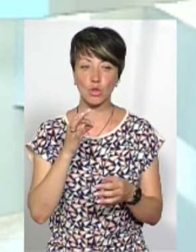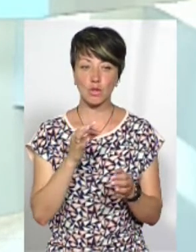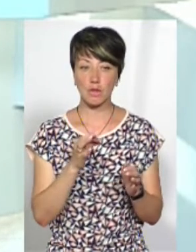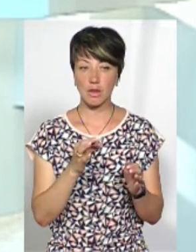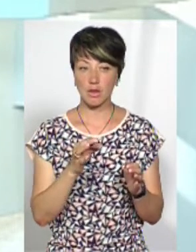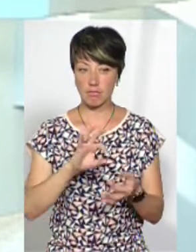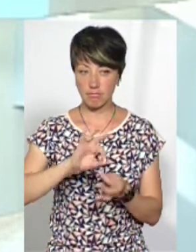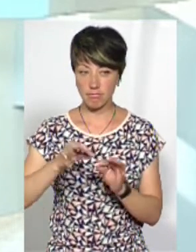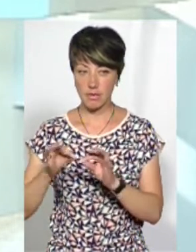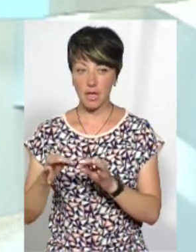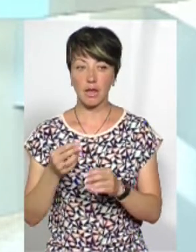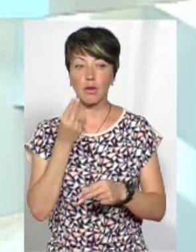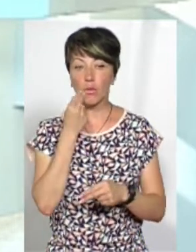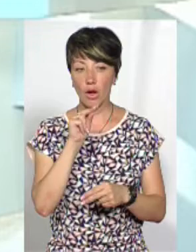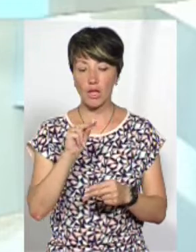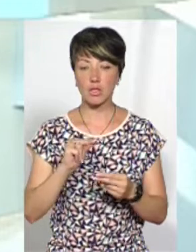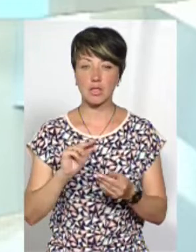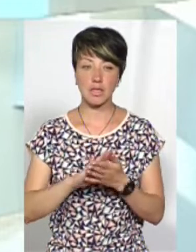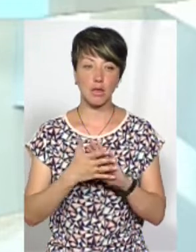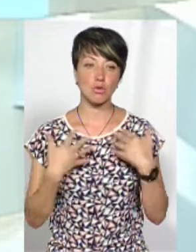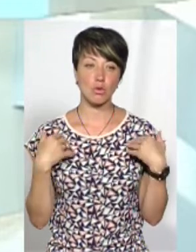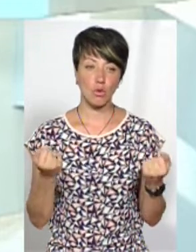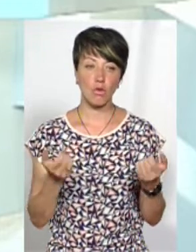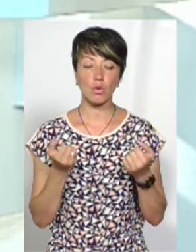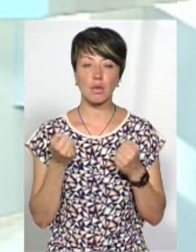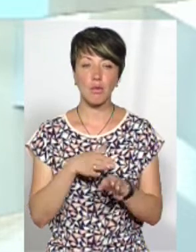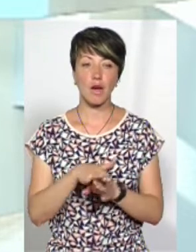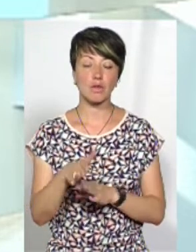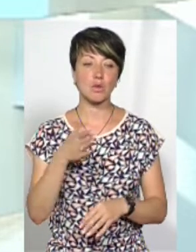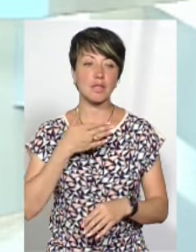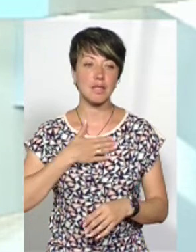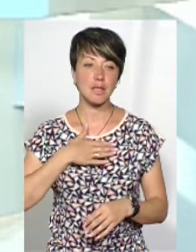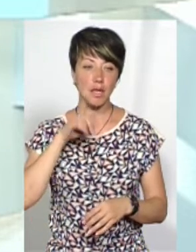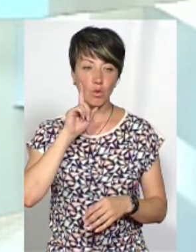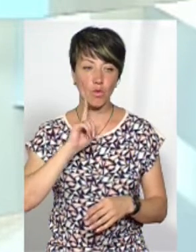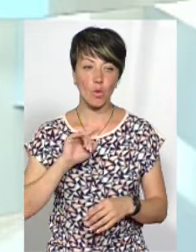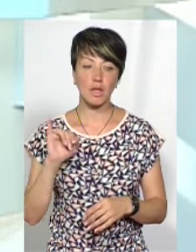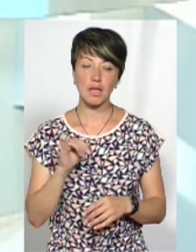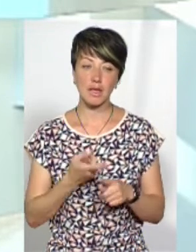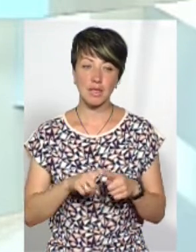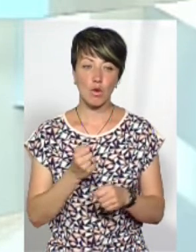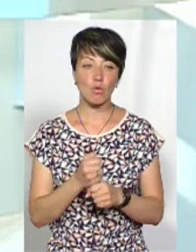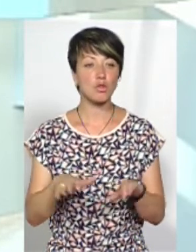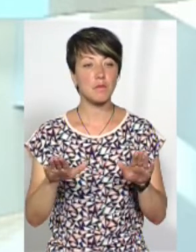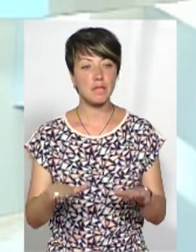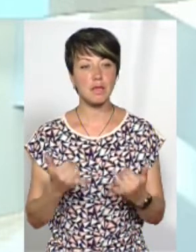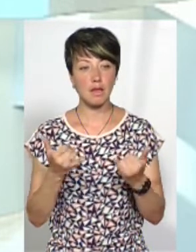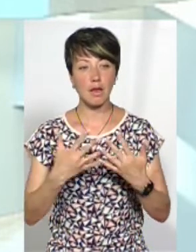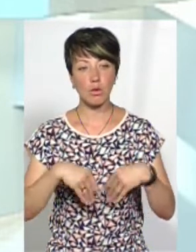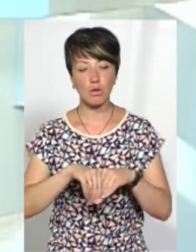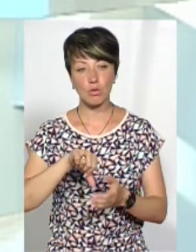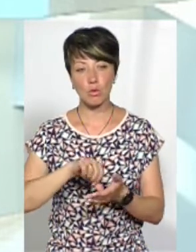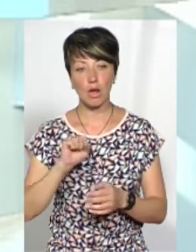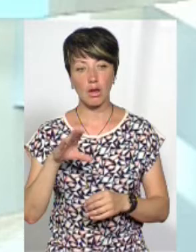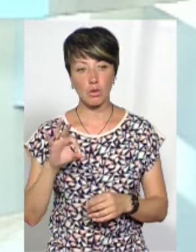дійсно дозволяють поліпшити свій стан здоров'я, отримати масу задоволення. І, звичайно, це робочі місця для родин